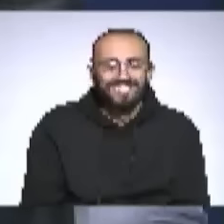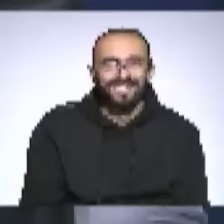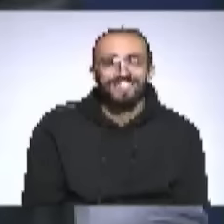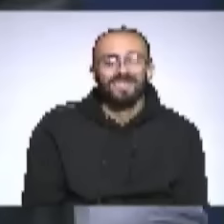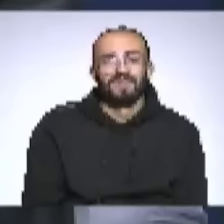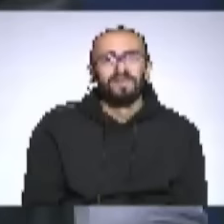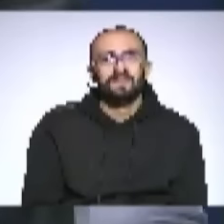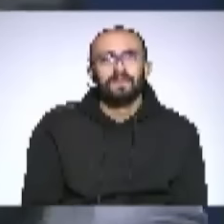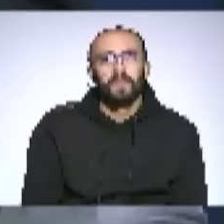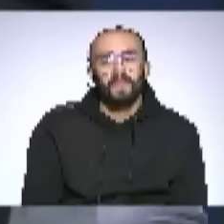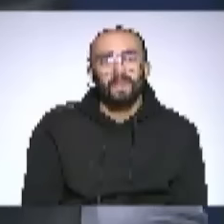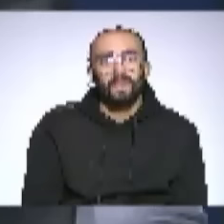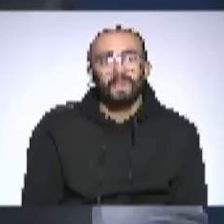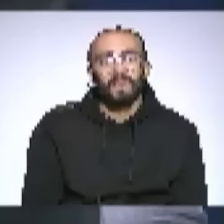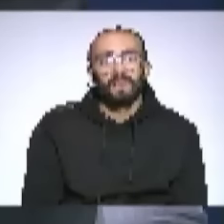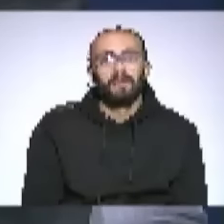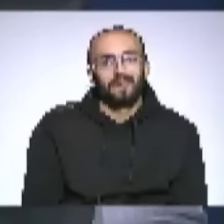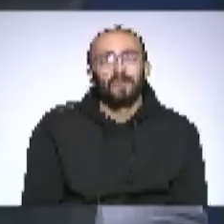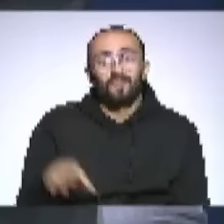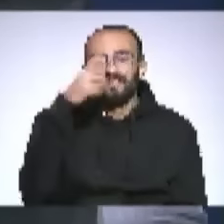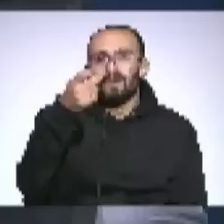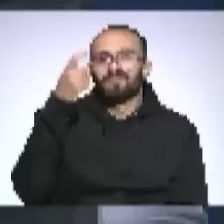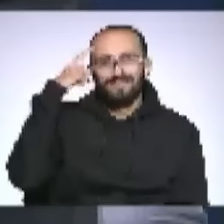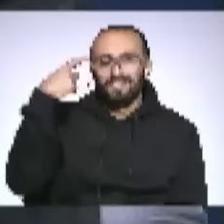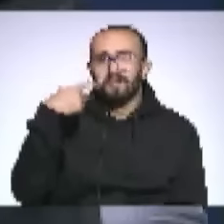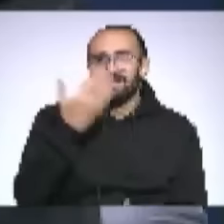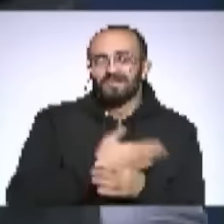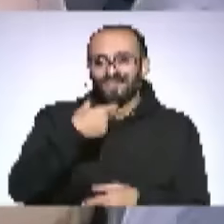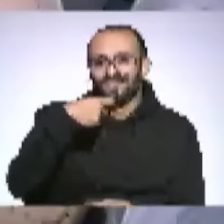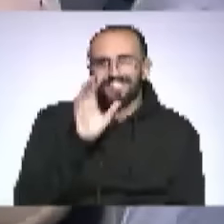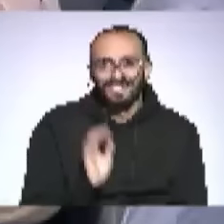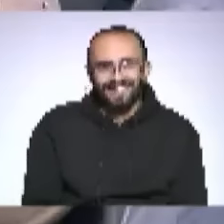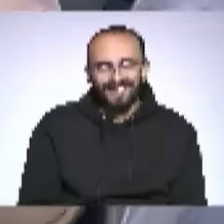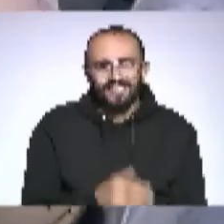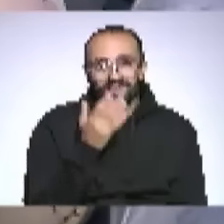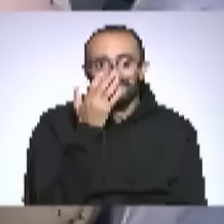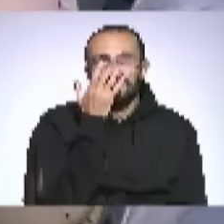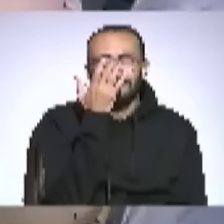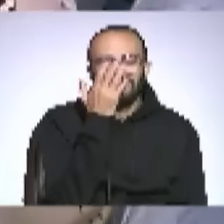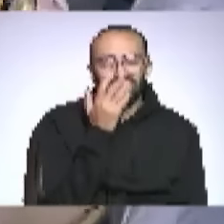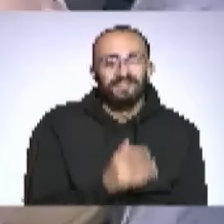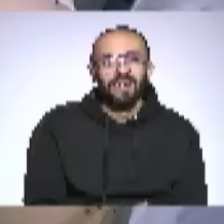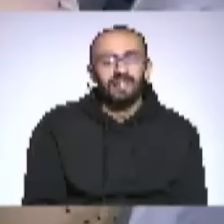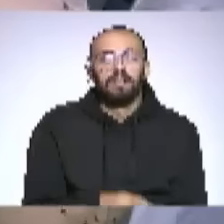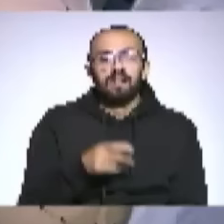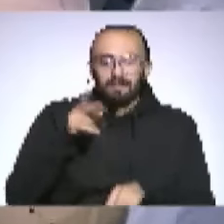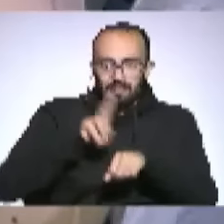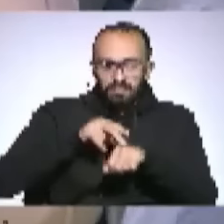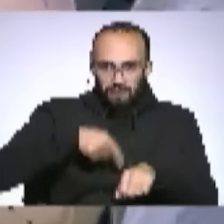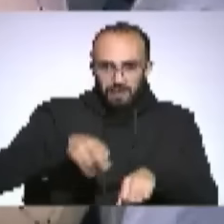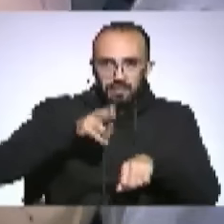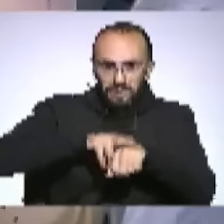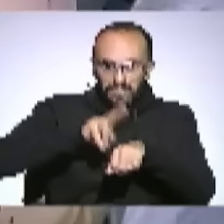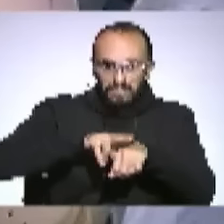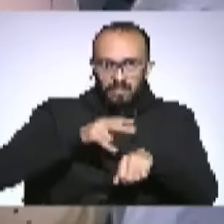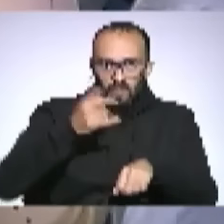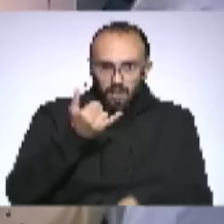ماشي هم هيستني السبب هم ستنتج السبب احنا عندنا هيكون عندنا حلقتين اعاده الفتره اللي جايه